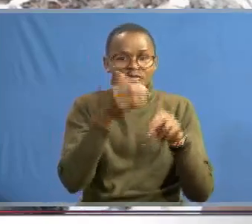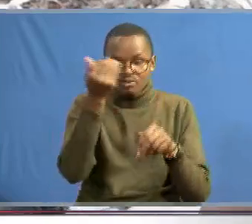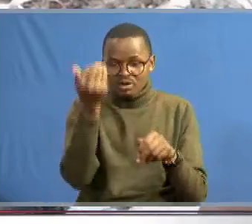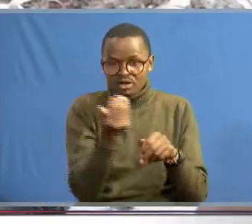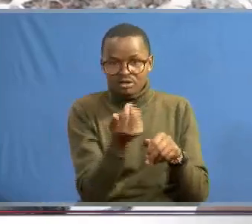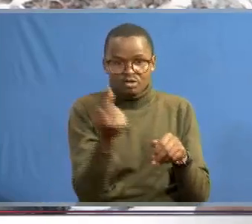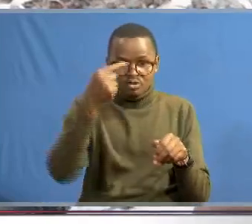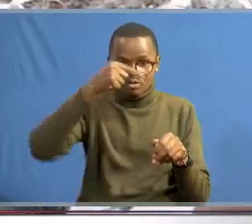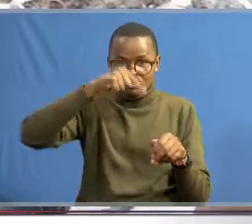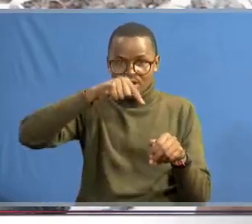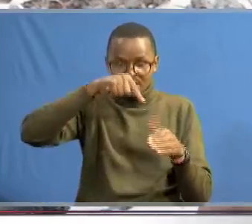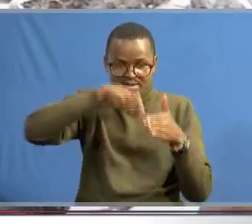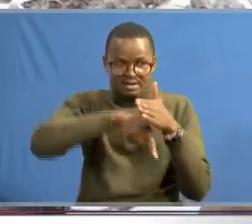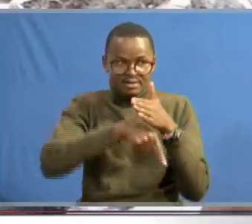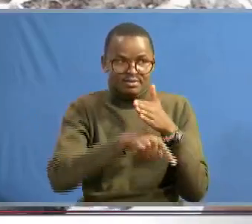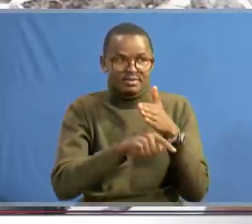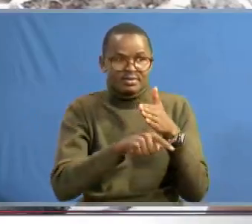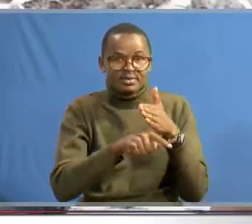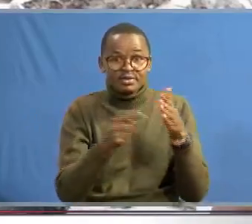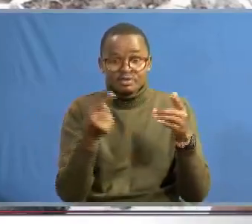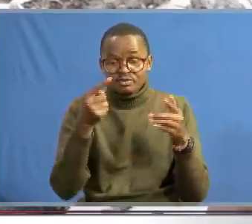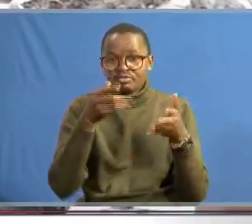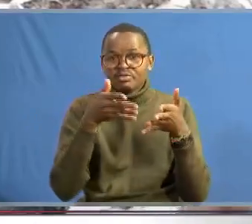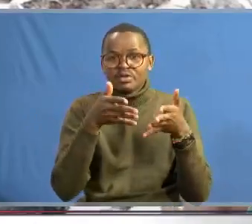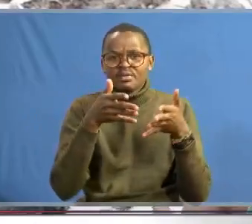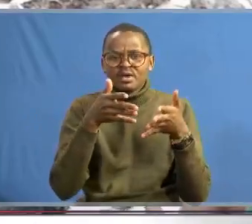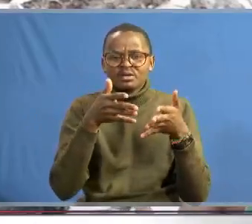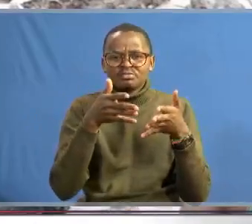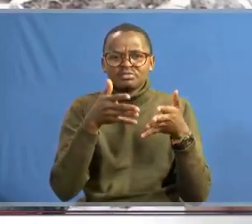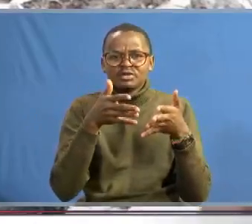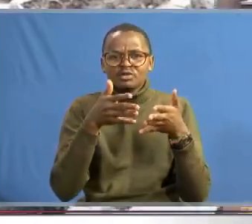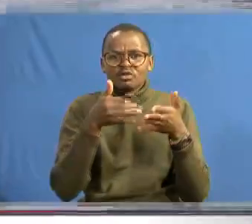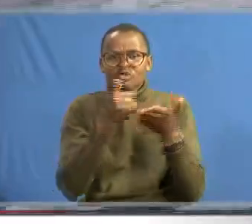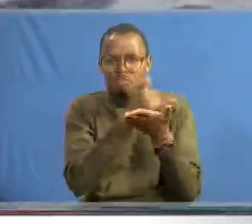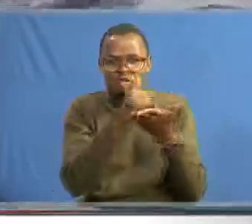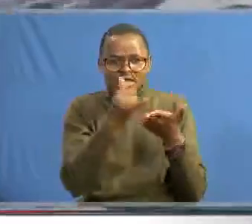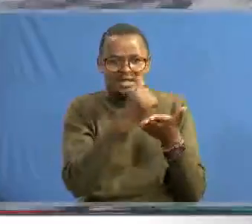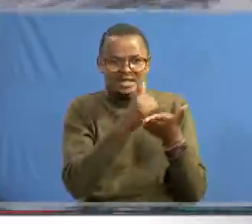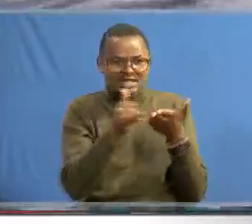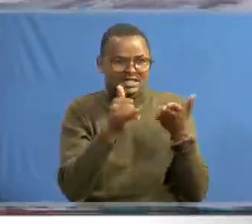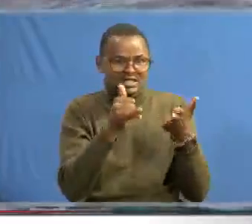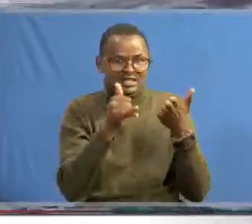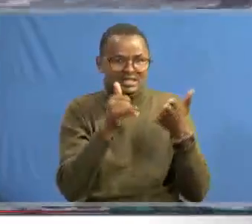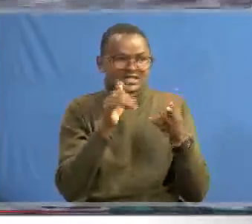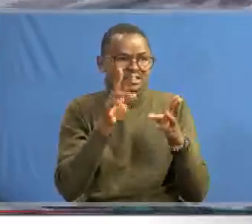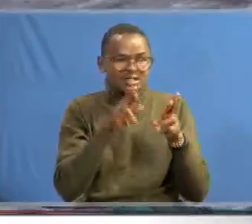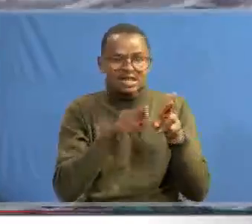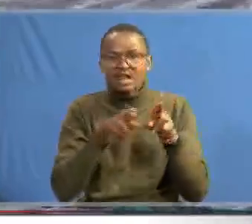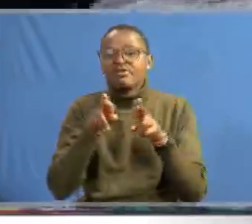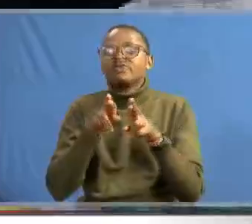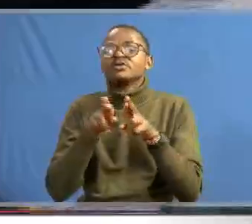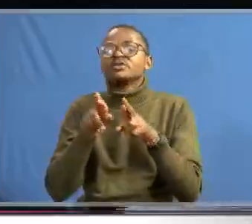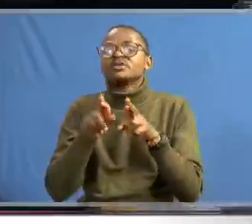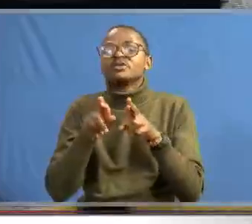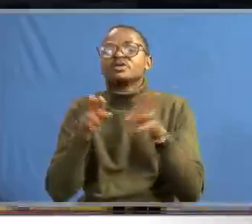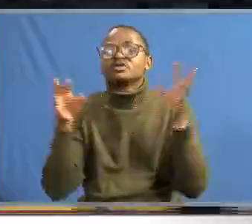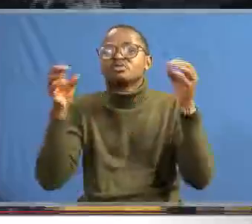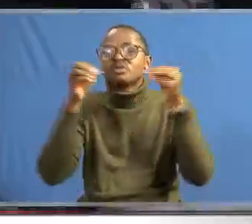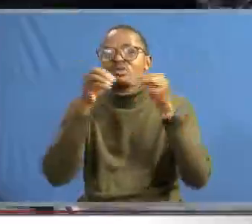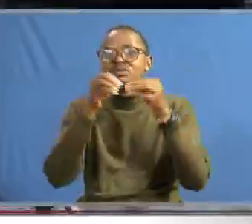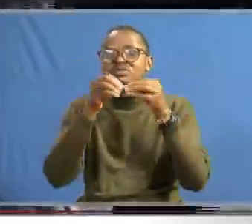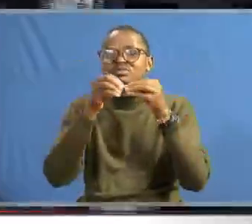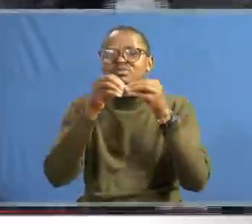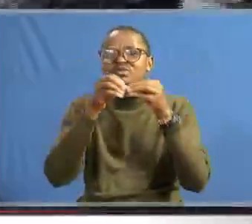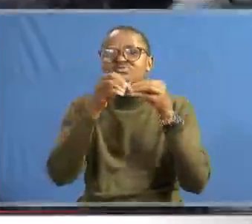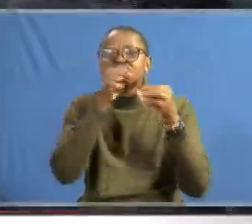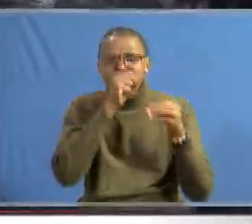wanakuja kwa mto ndani. Niposa tukakuja na mawazo tujaribu kusafisha hii mto yetu. Kwa mto tumekuwa tukipata na umbwa,